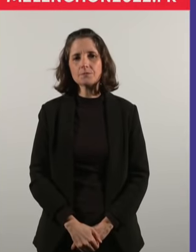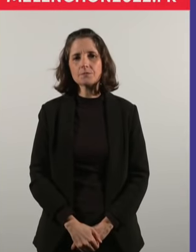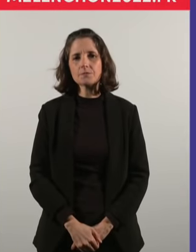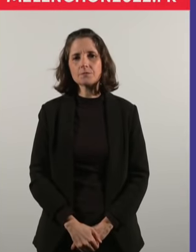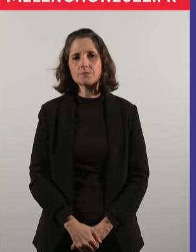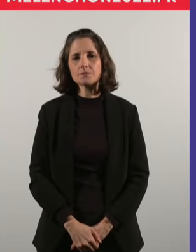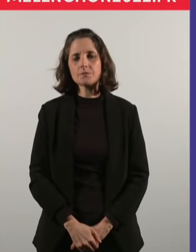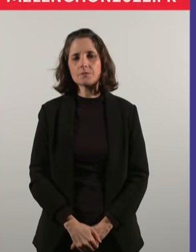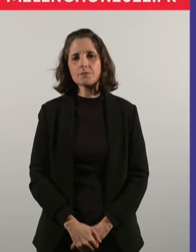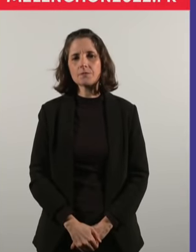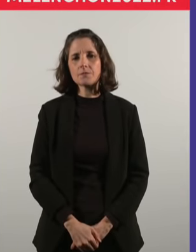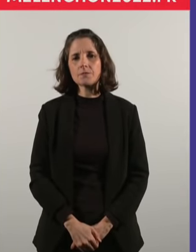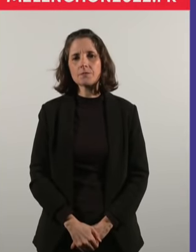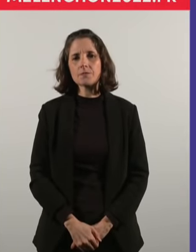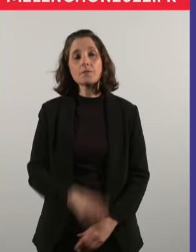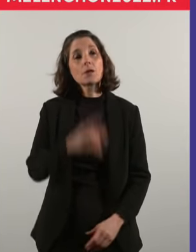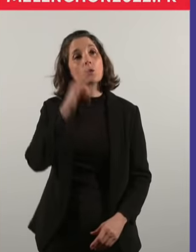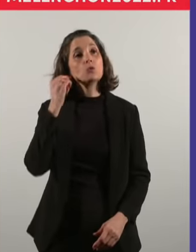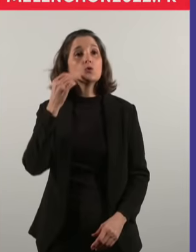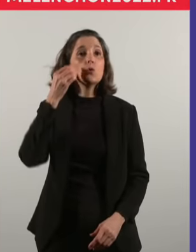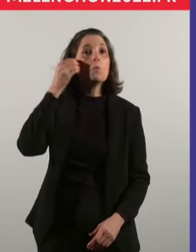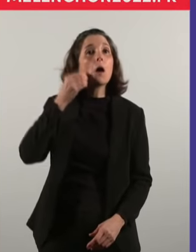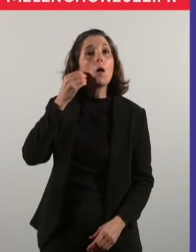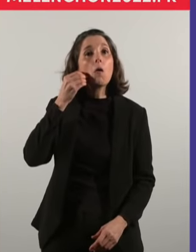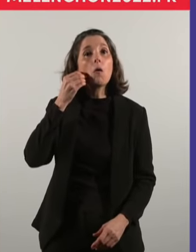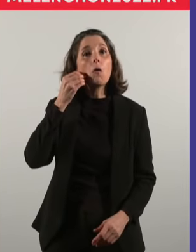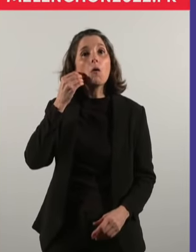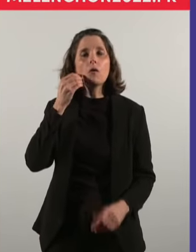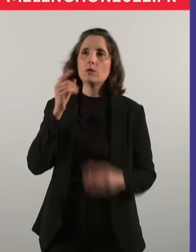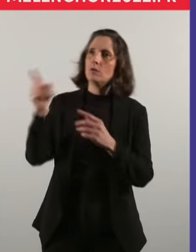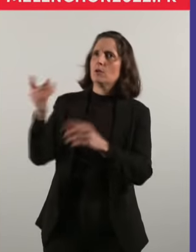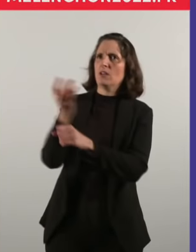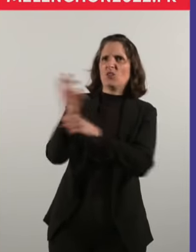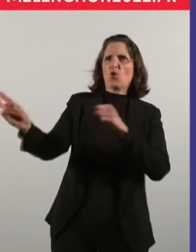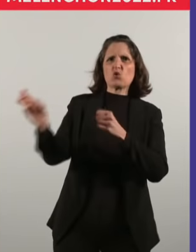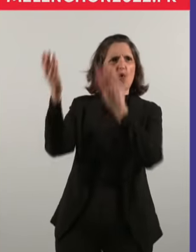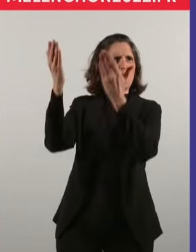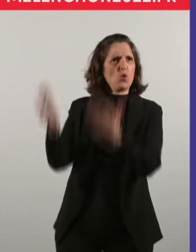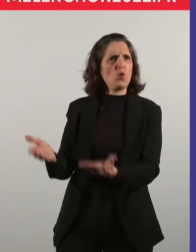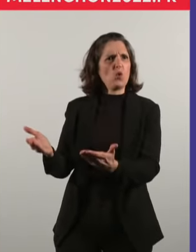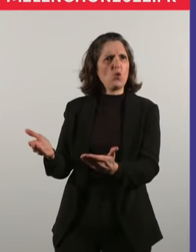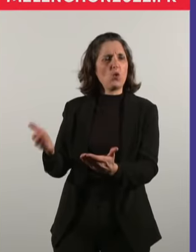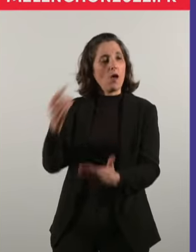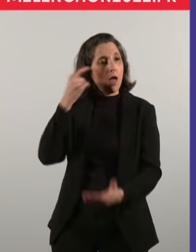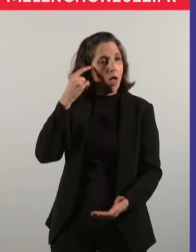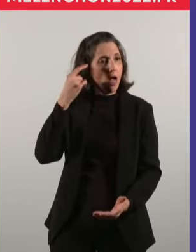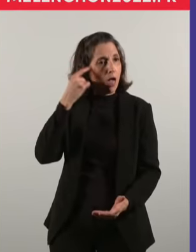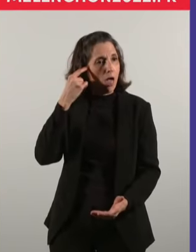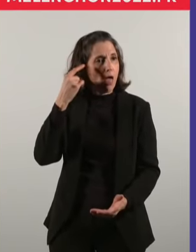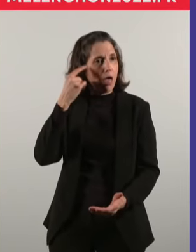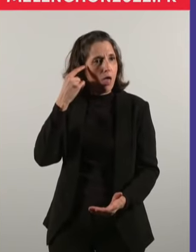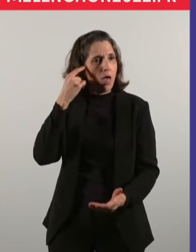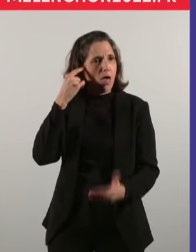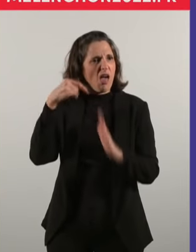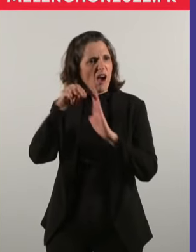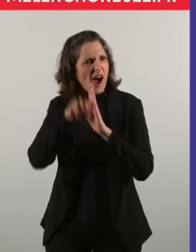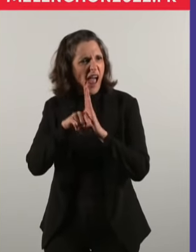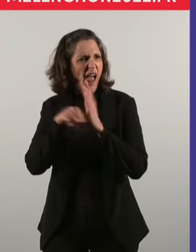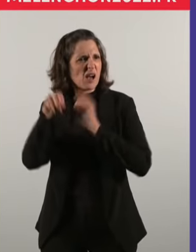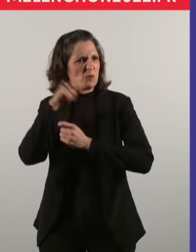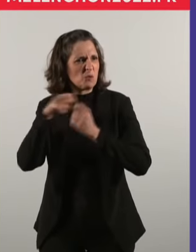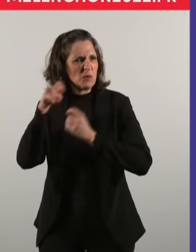Parce que monsieur Macron, qui est un danger public, tellement il est obsédé d'une mentalité de règles économiques